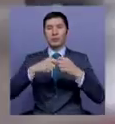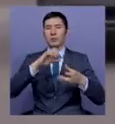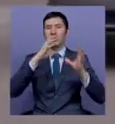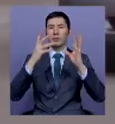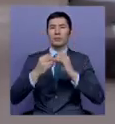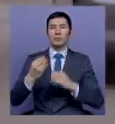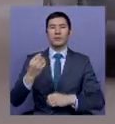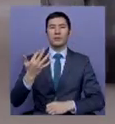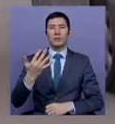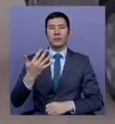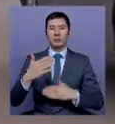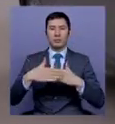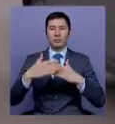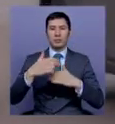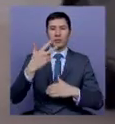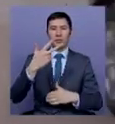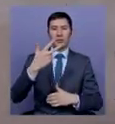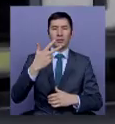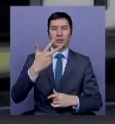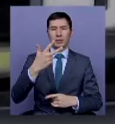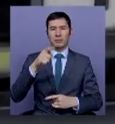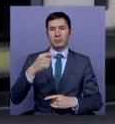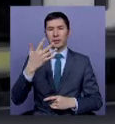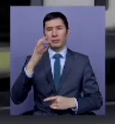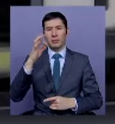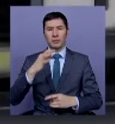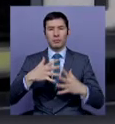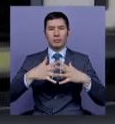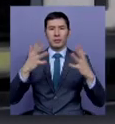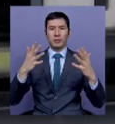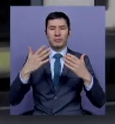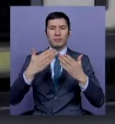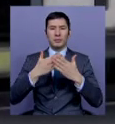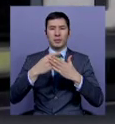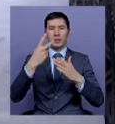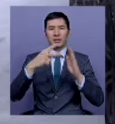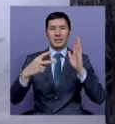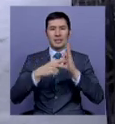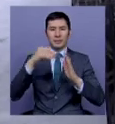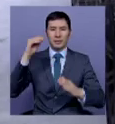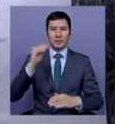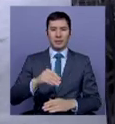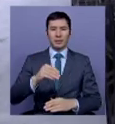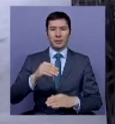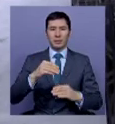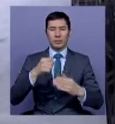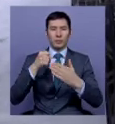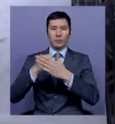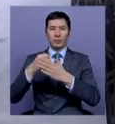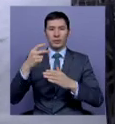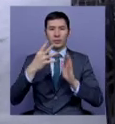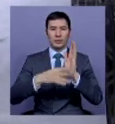қозғалысы ережелерін бұзу 3,5 есеге, немесе басқаша айтқанда 27 мыңнан 93 мыңға дейін өскен.